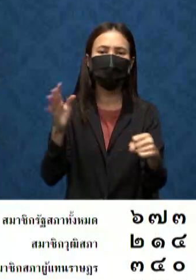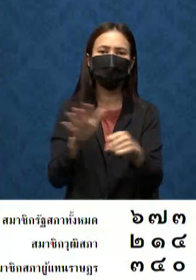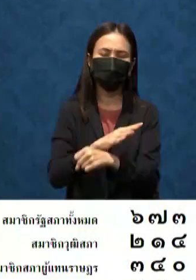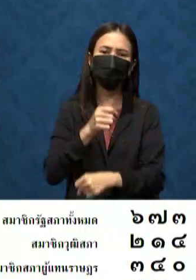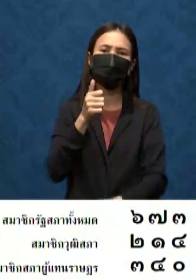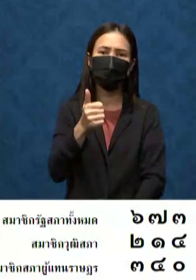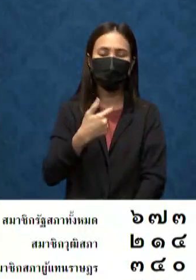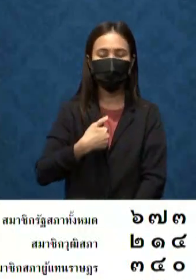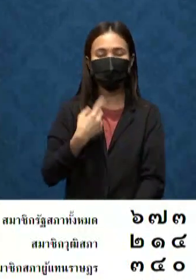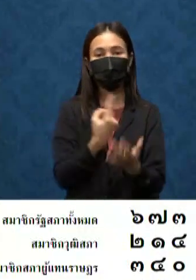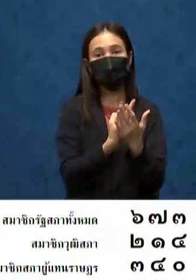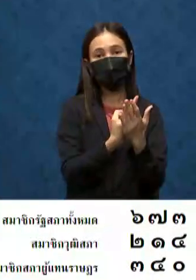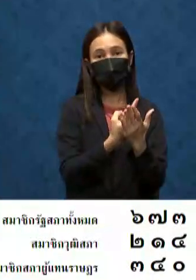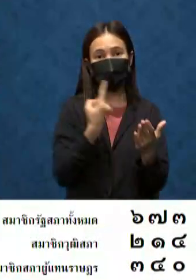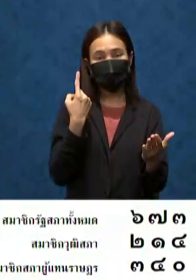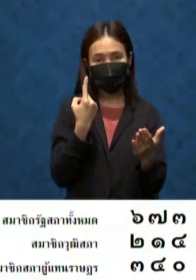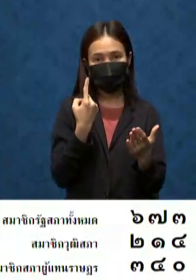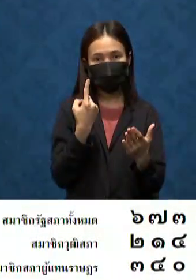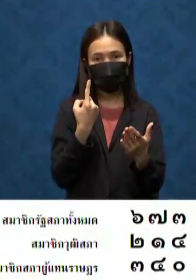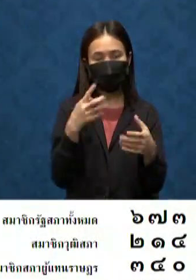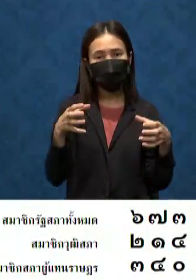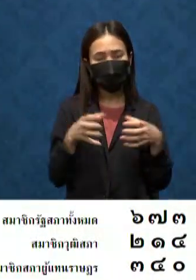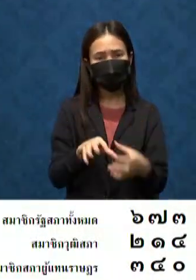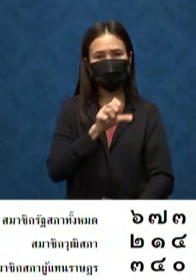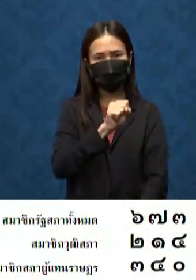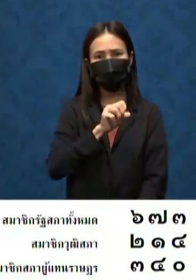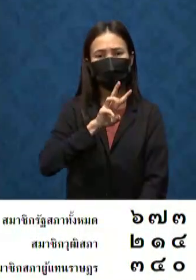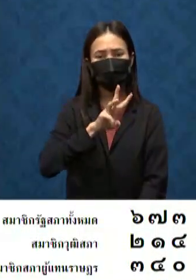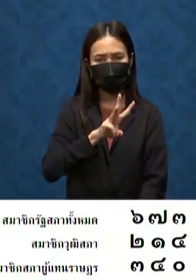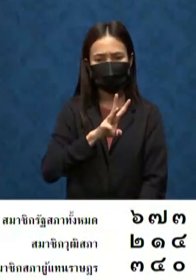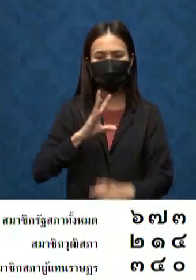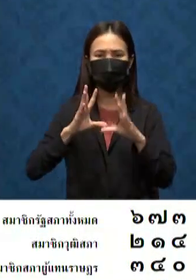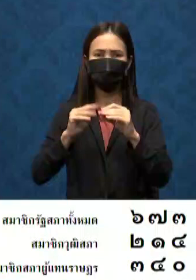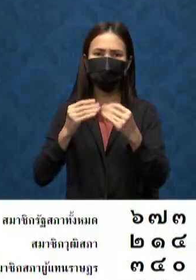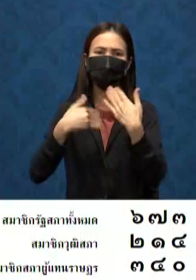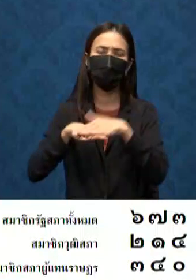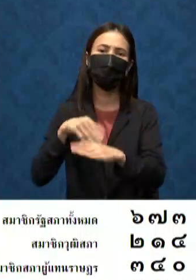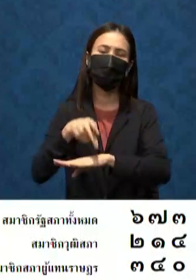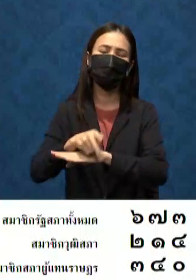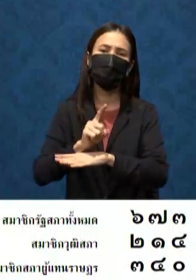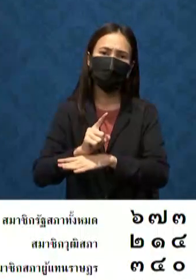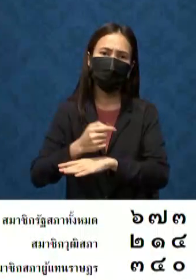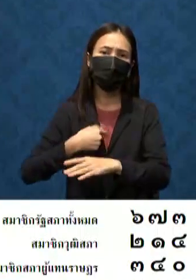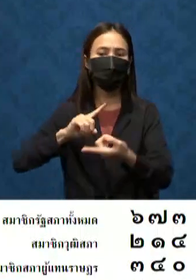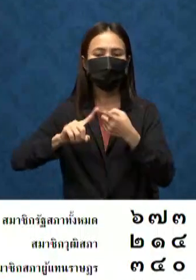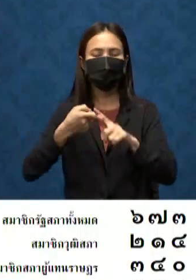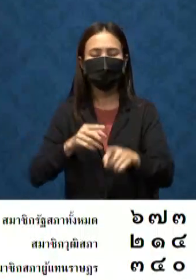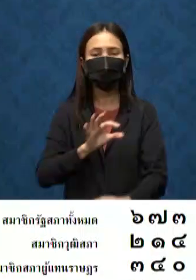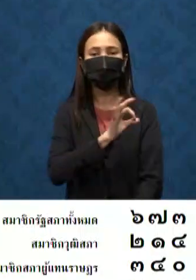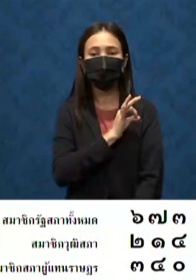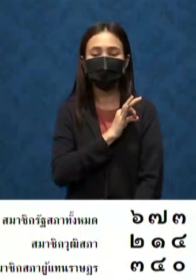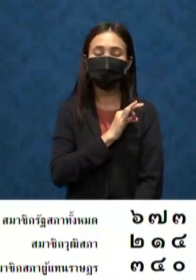ตัวแทนวิปกับวุฒิประชุมร่วมกับท่านประธานด้วยความเคารพกับเพื่อนสมาชิกทั้ง